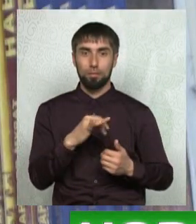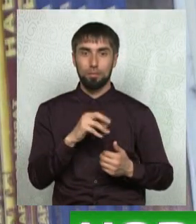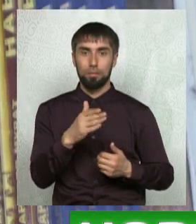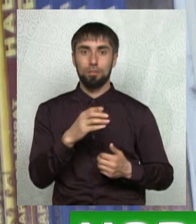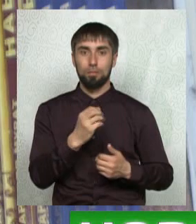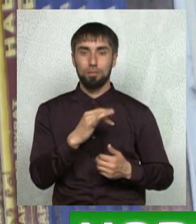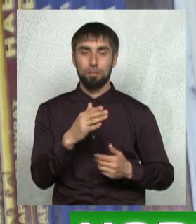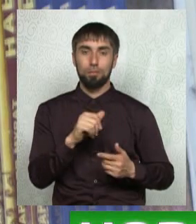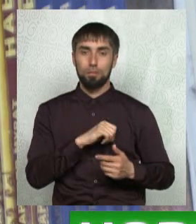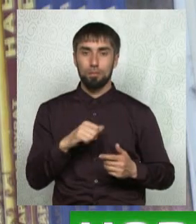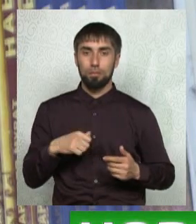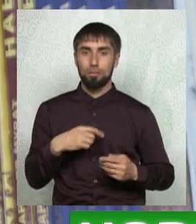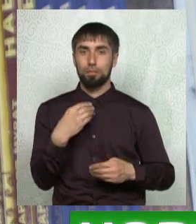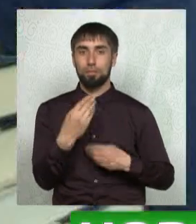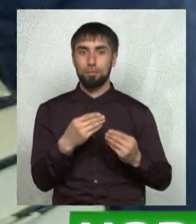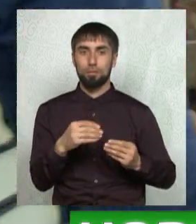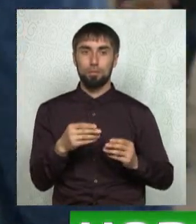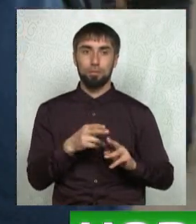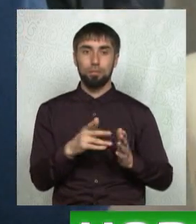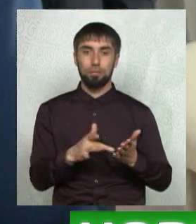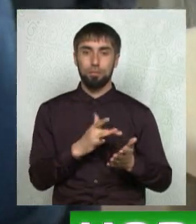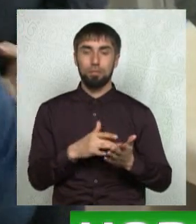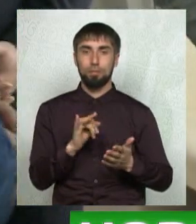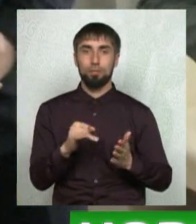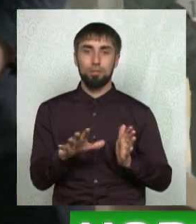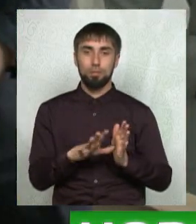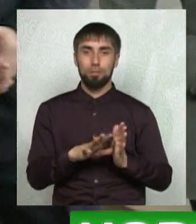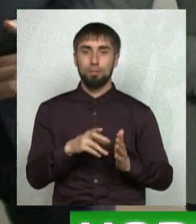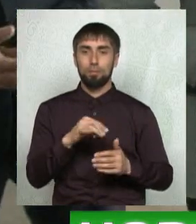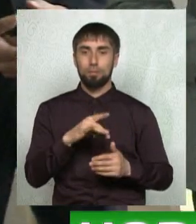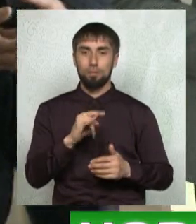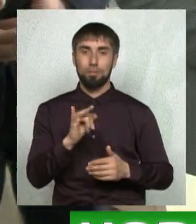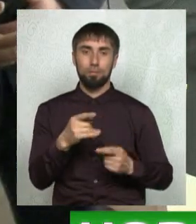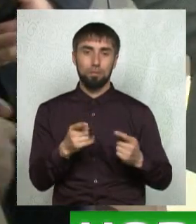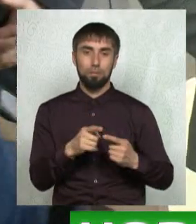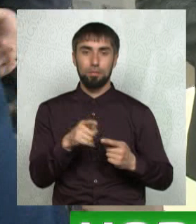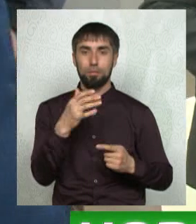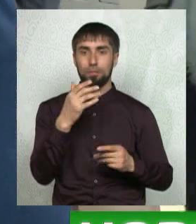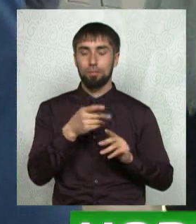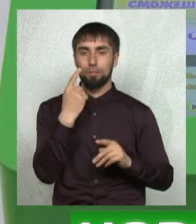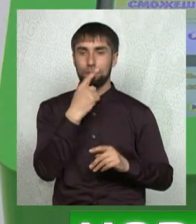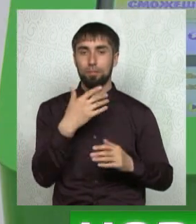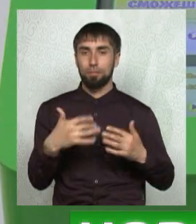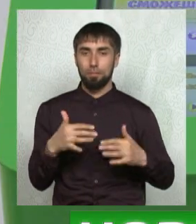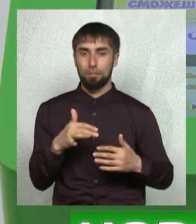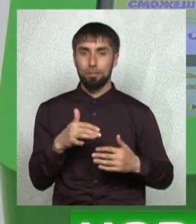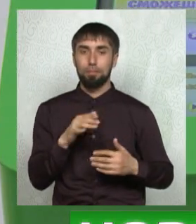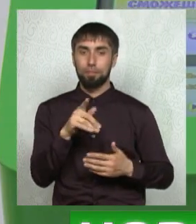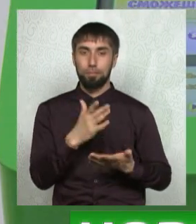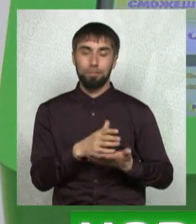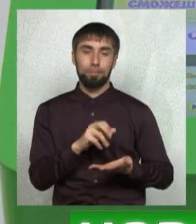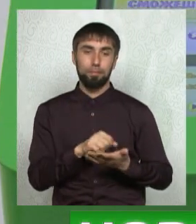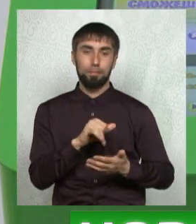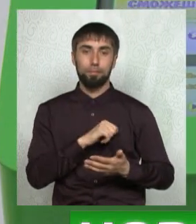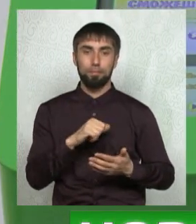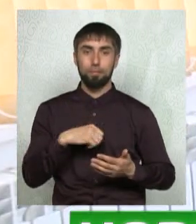станции самостоятельной книговыдачи, электронные читательские билеты. Плюс отдельный уголок для слабовидящих и слабослышащих. Есть чем тут заняться